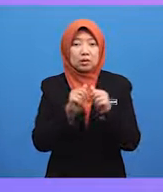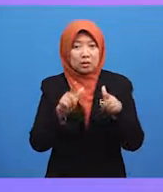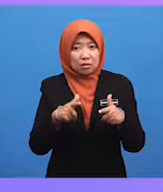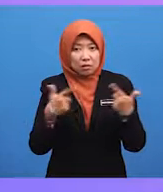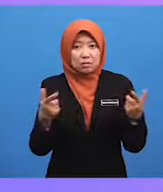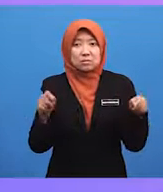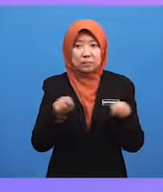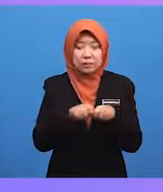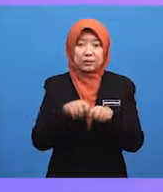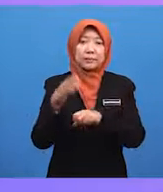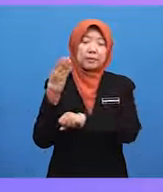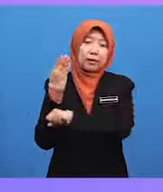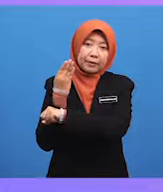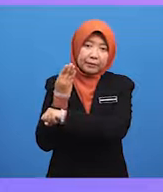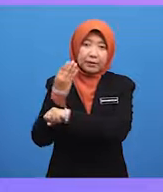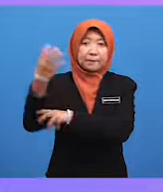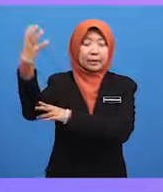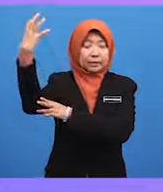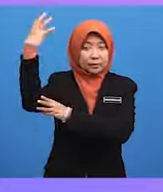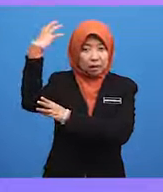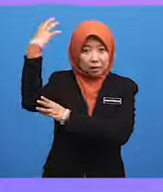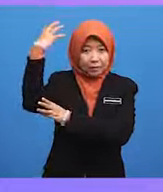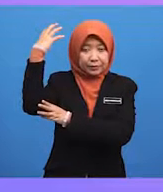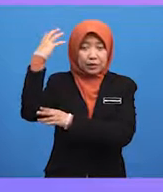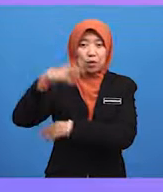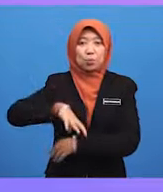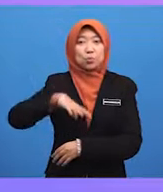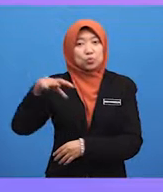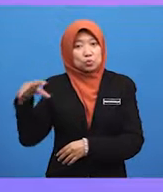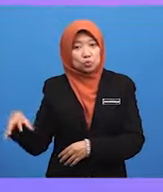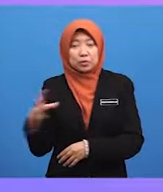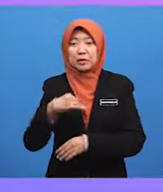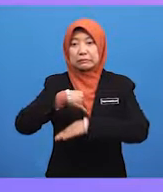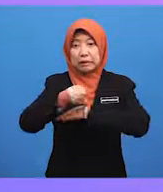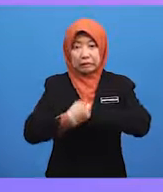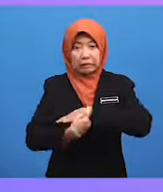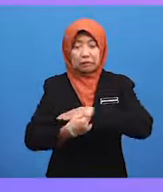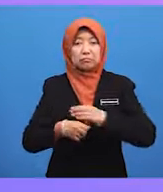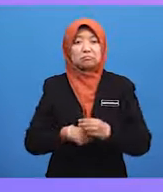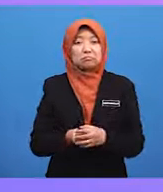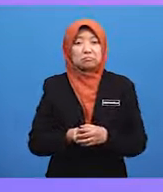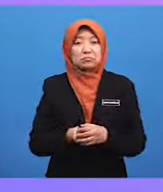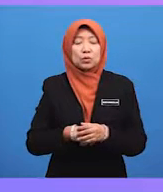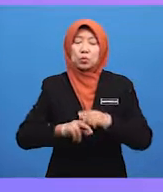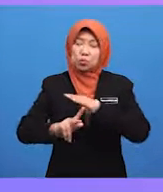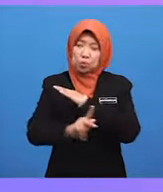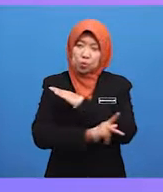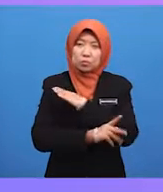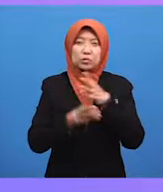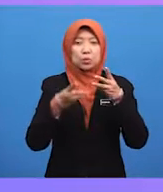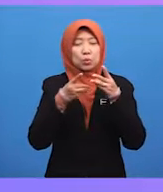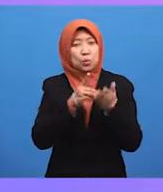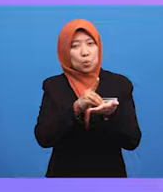lain seperti berhala, matahari, busut dan tangkal. Hukumnya